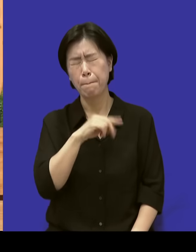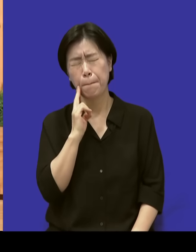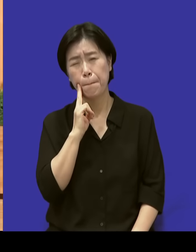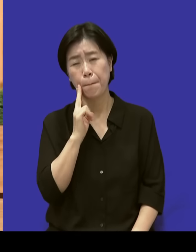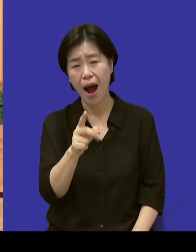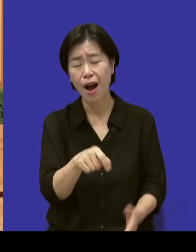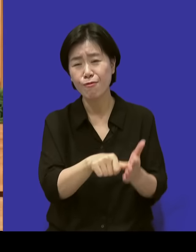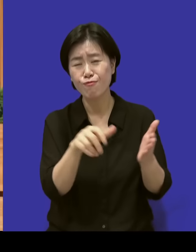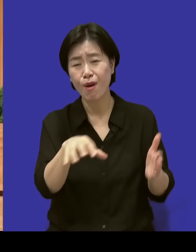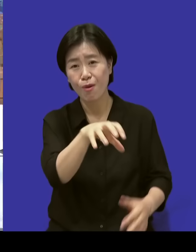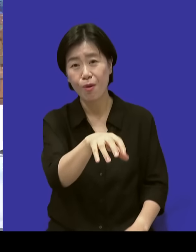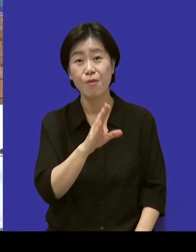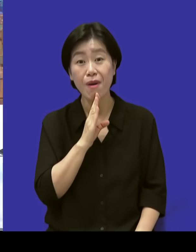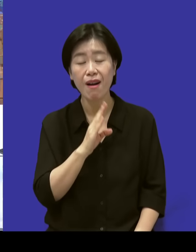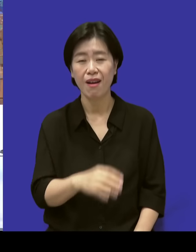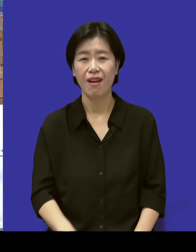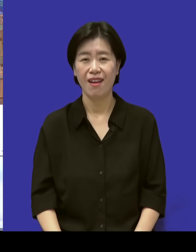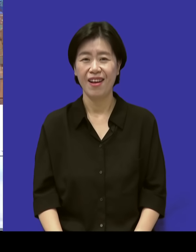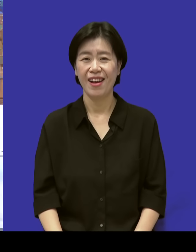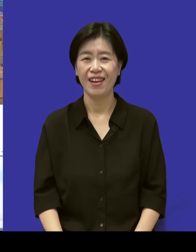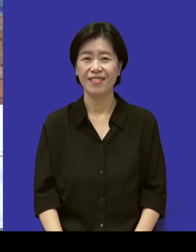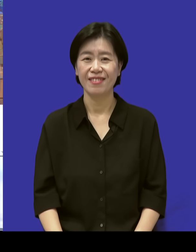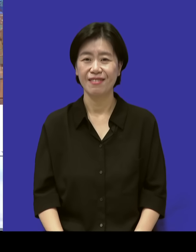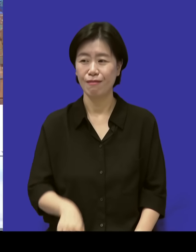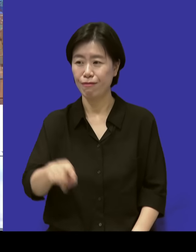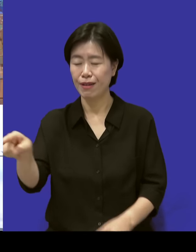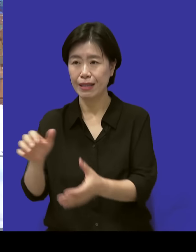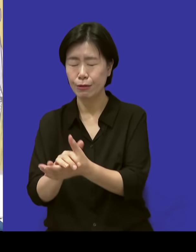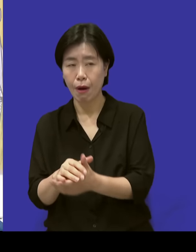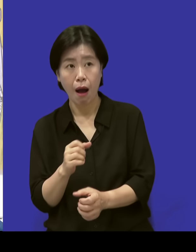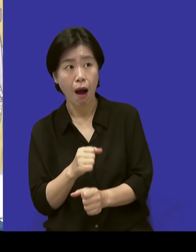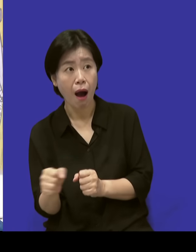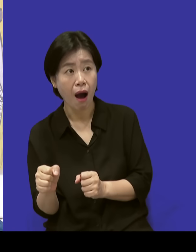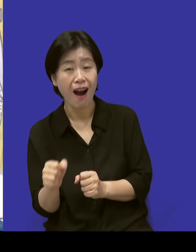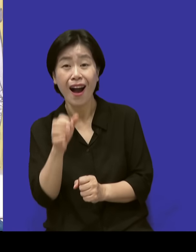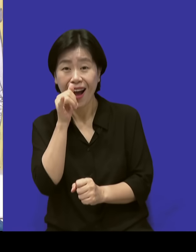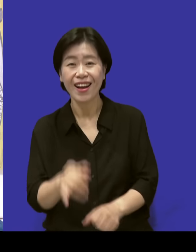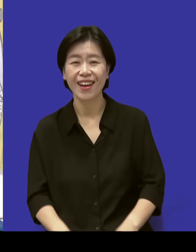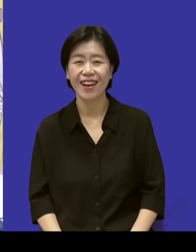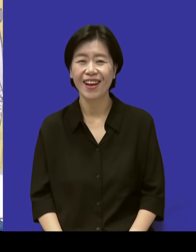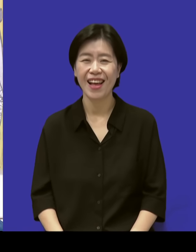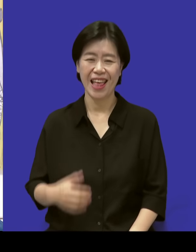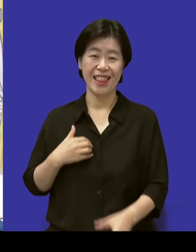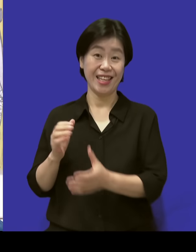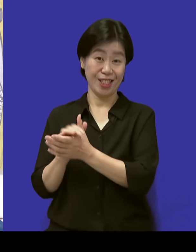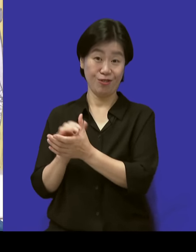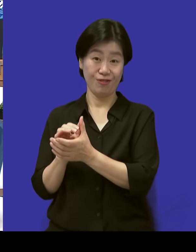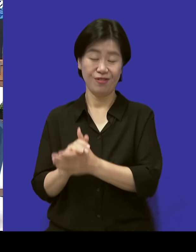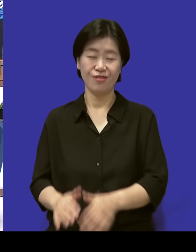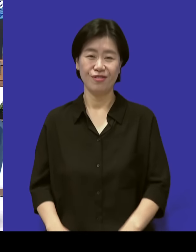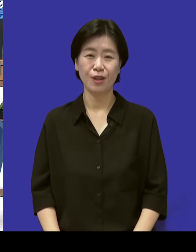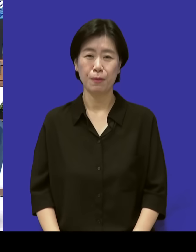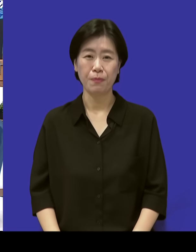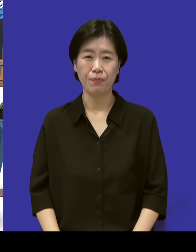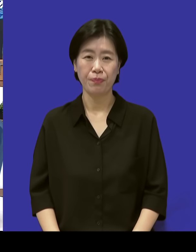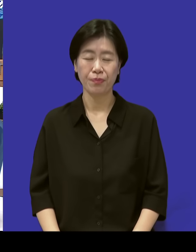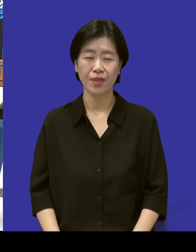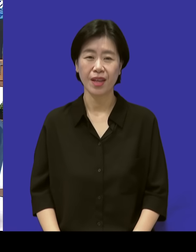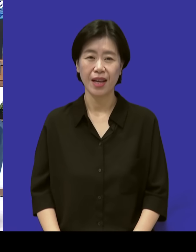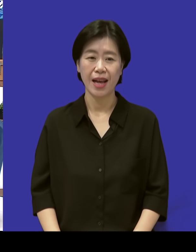조용해지고 이게 비슷한 얘기가 되게 많아요. 저희 친구도 예. 제가 청소에 있을 때 그